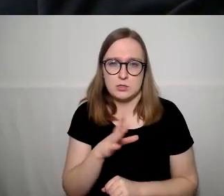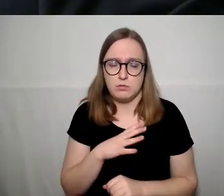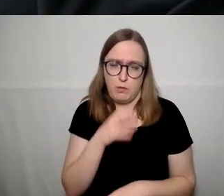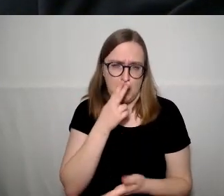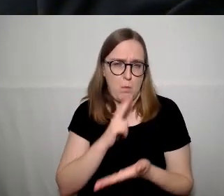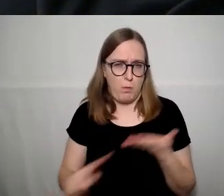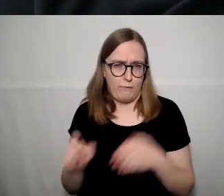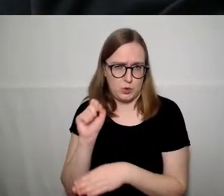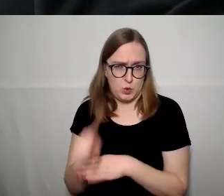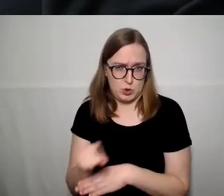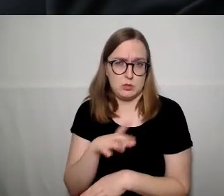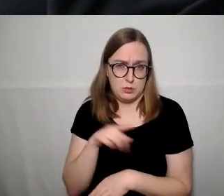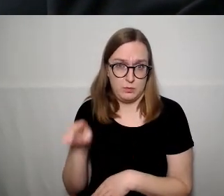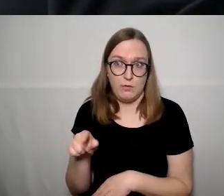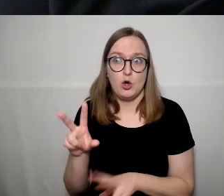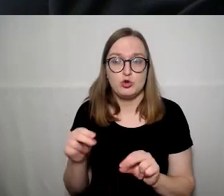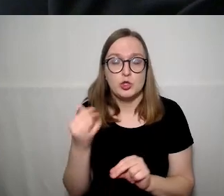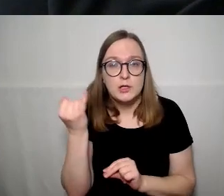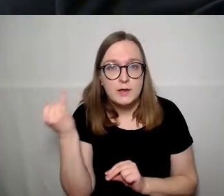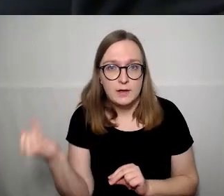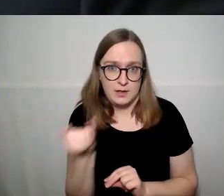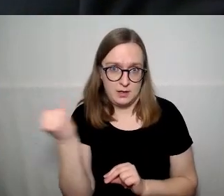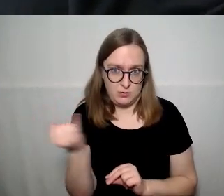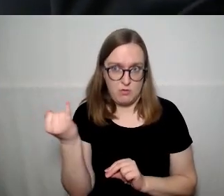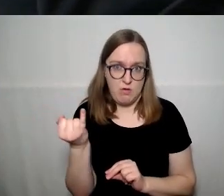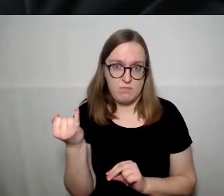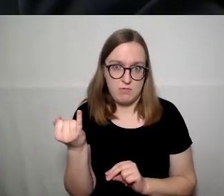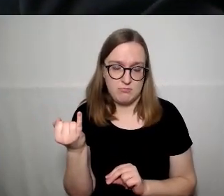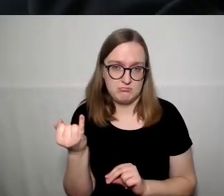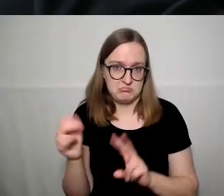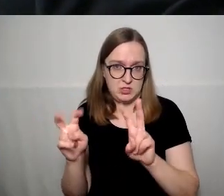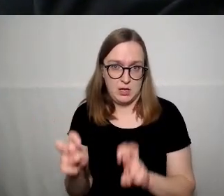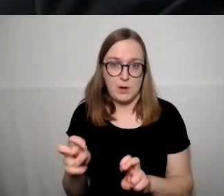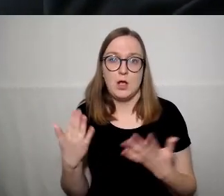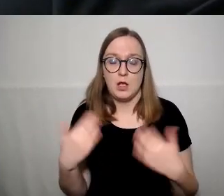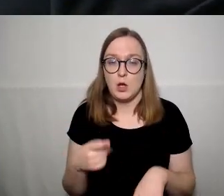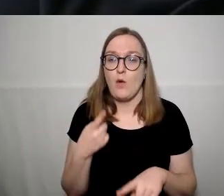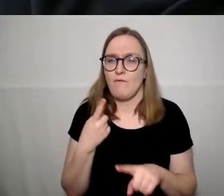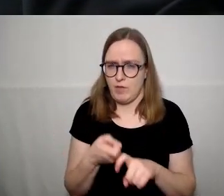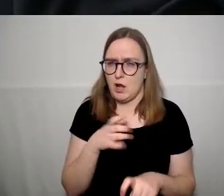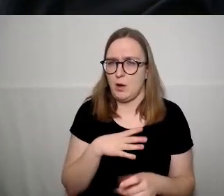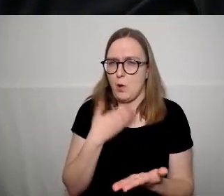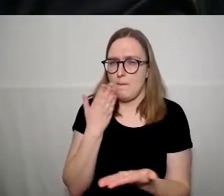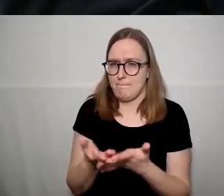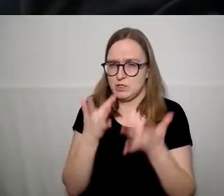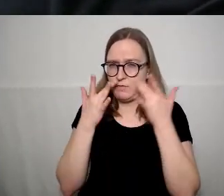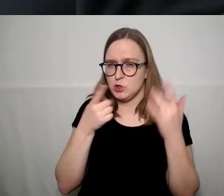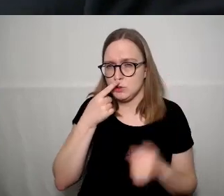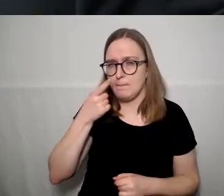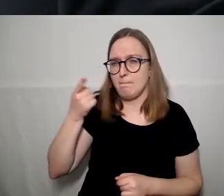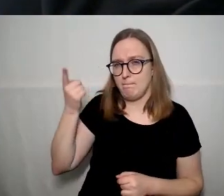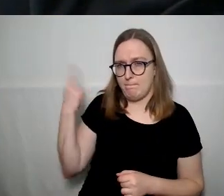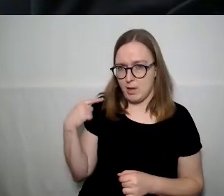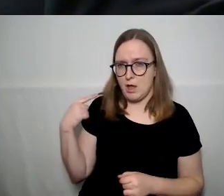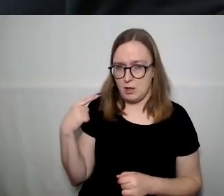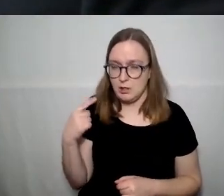specialistai, ten tikrai labai įdomus ir gyventojai būtų patrauklus. Jau vieną kartą jis visuomeniai buvo pristatytas prieš metus, kai buvo susitikimas